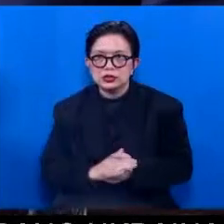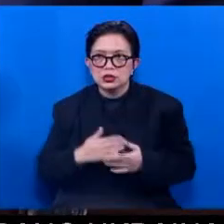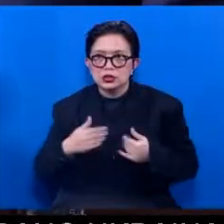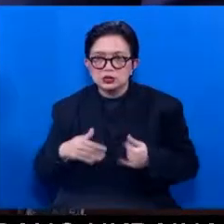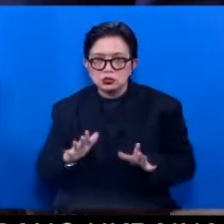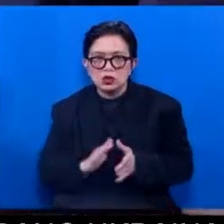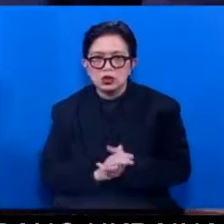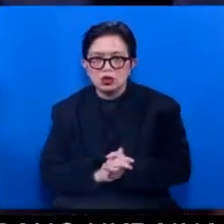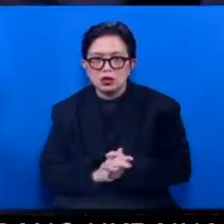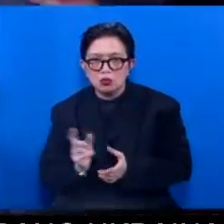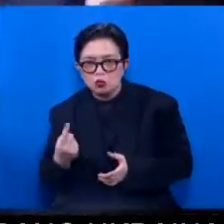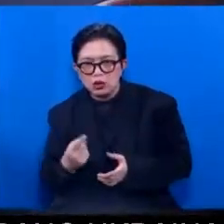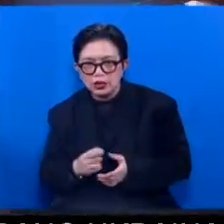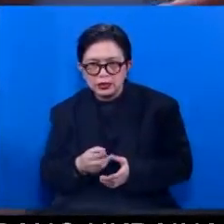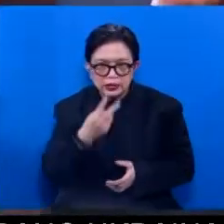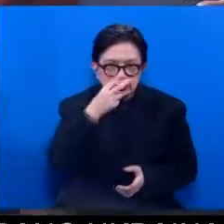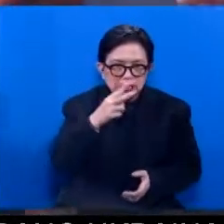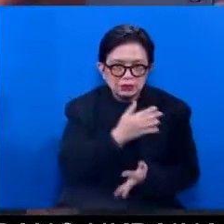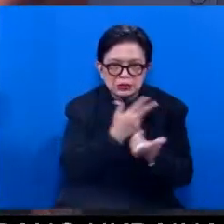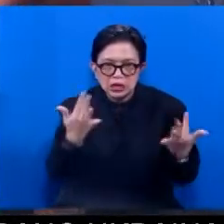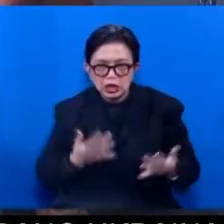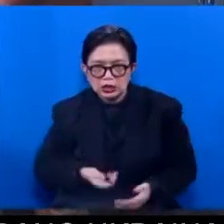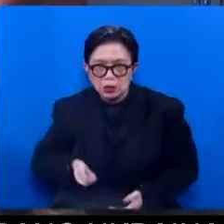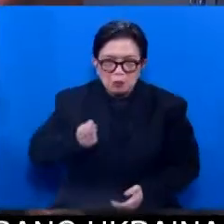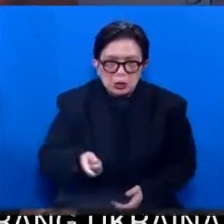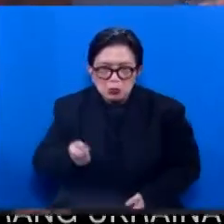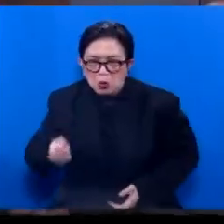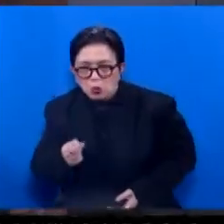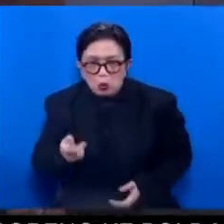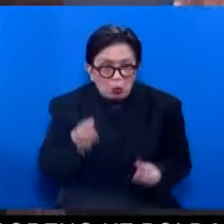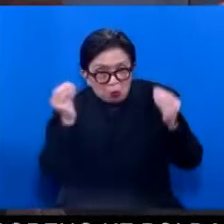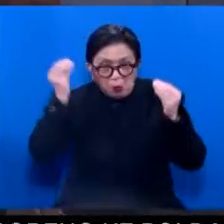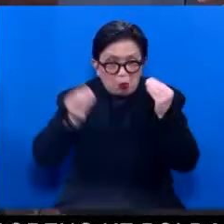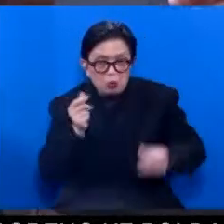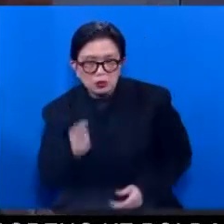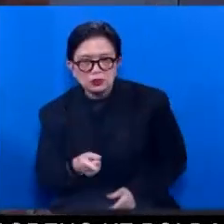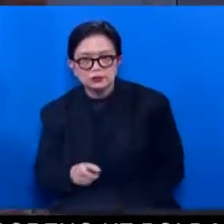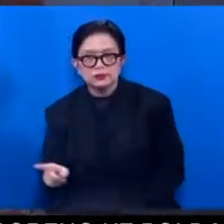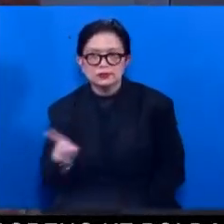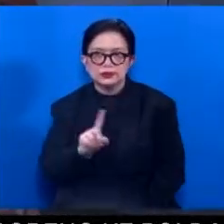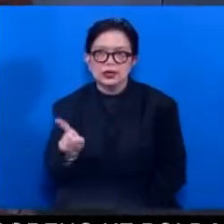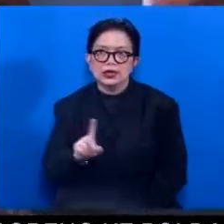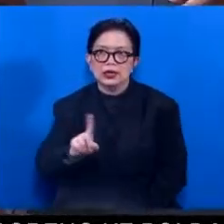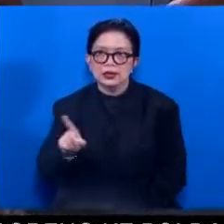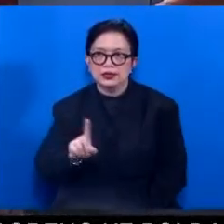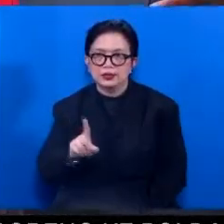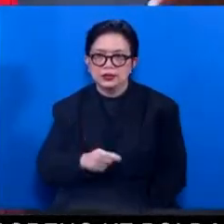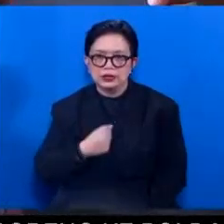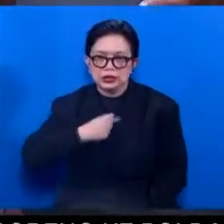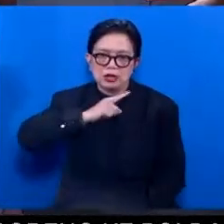buying masyarakat. Jangan sampai kita sidak, kita lakukan tindakan